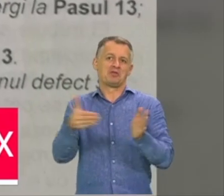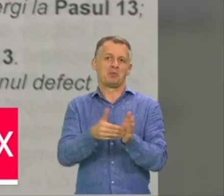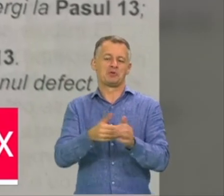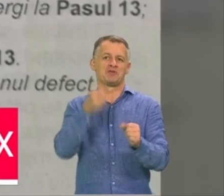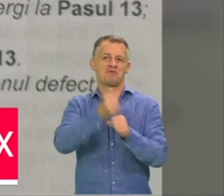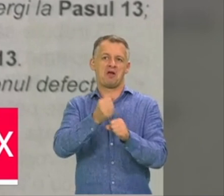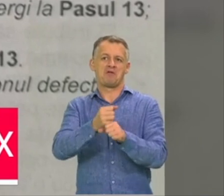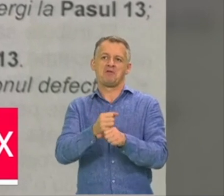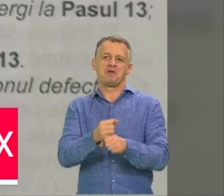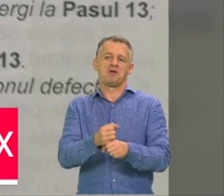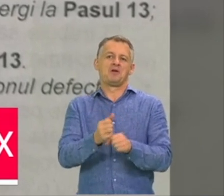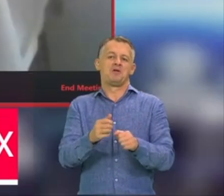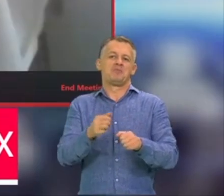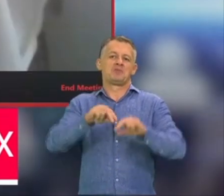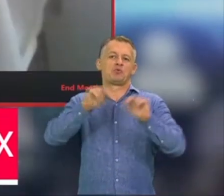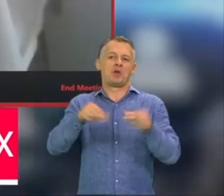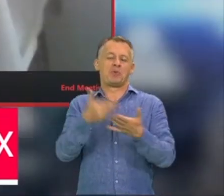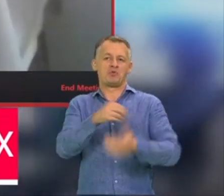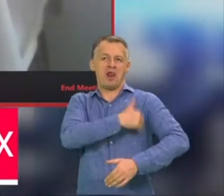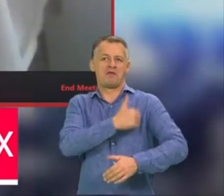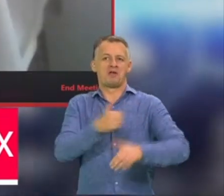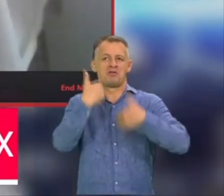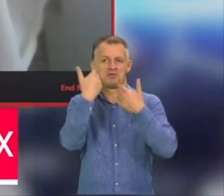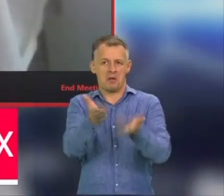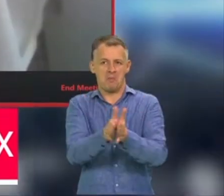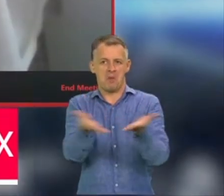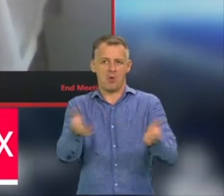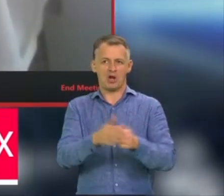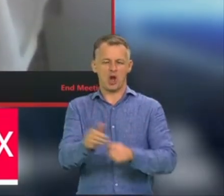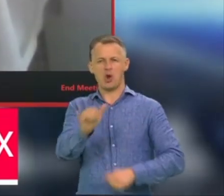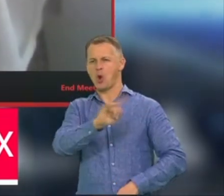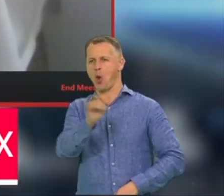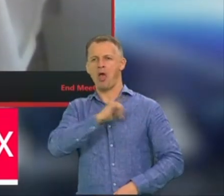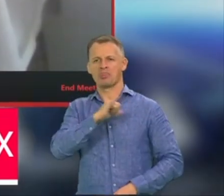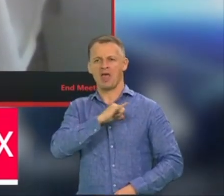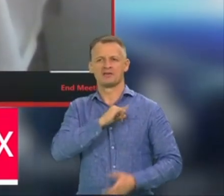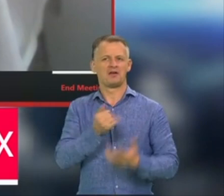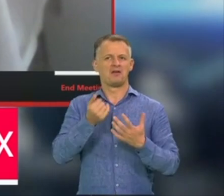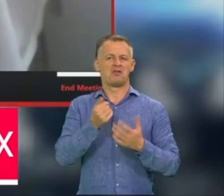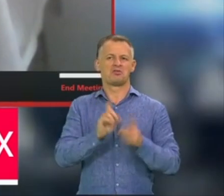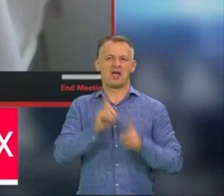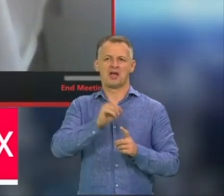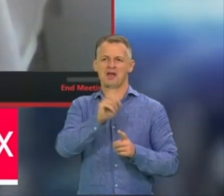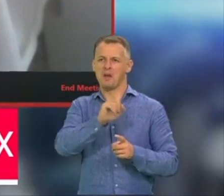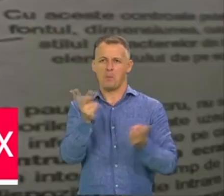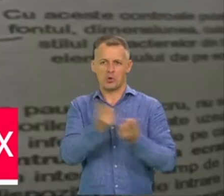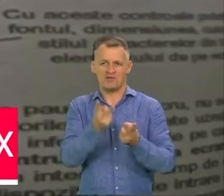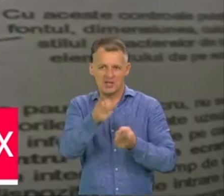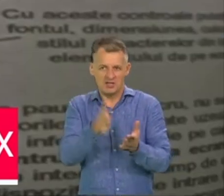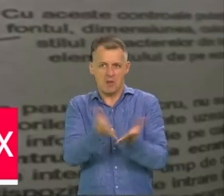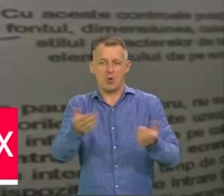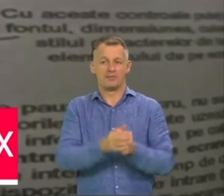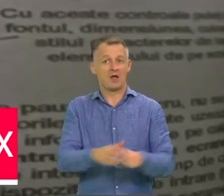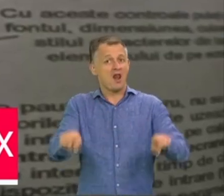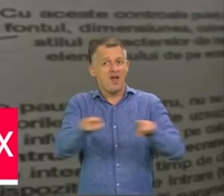punem la dispoziția elevilor manuale, am pus la dispoziția elevilor manuale. Nu contează. cât de nepotrivite sunt manualele astea. Aceleași